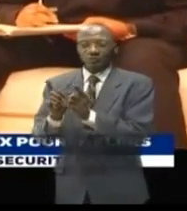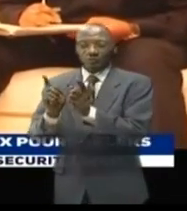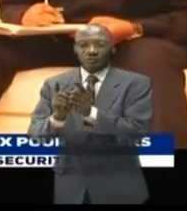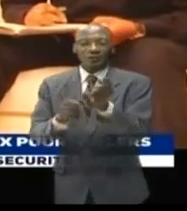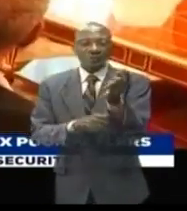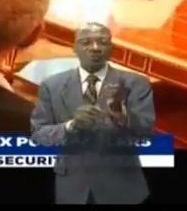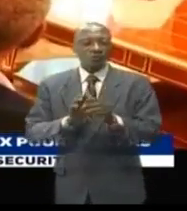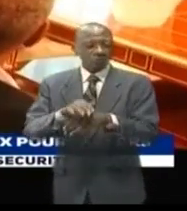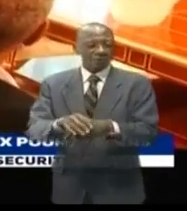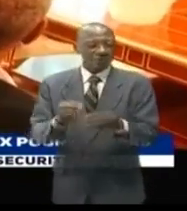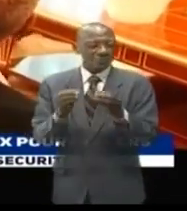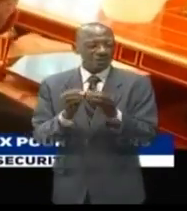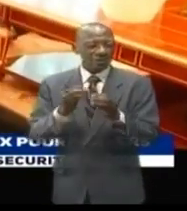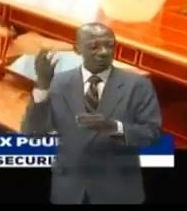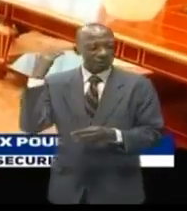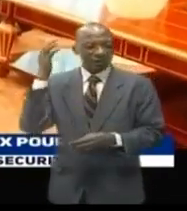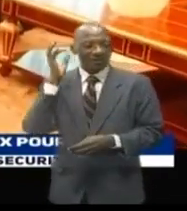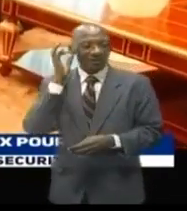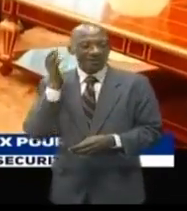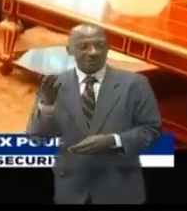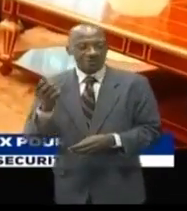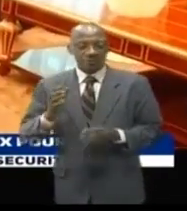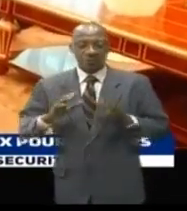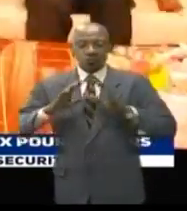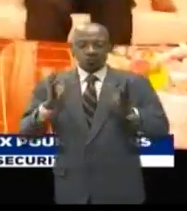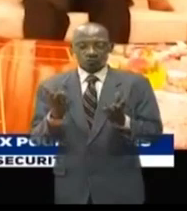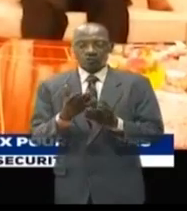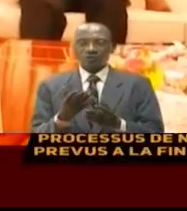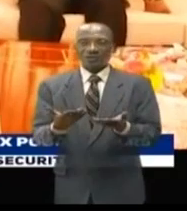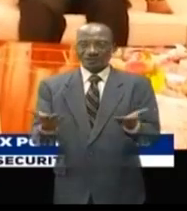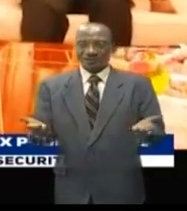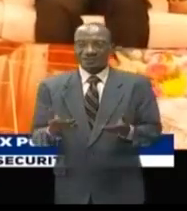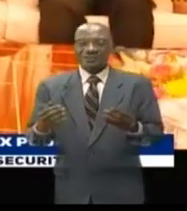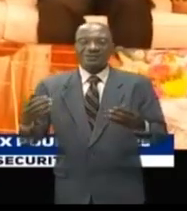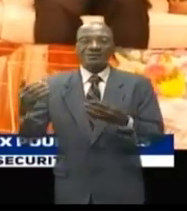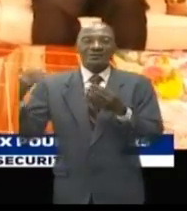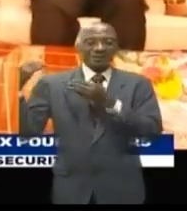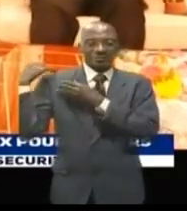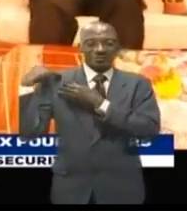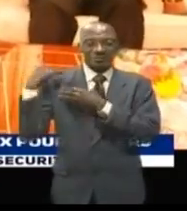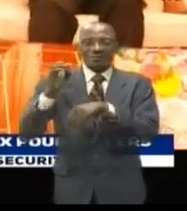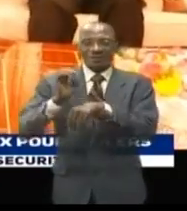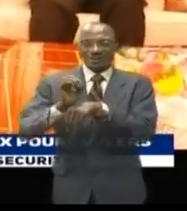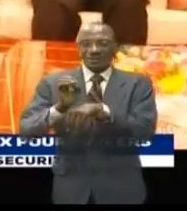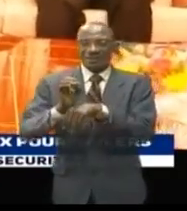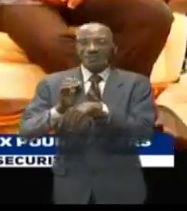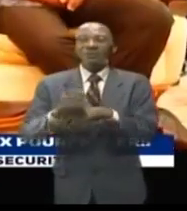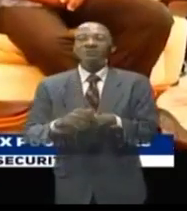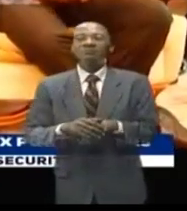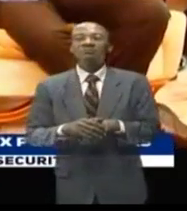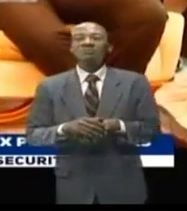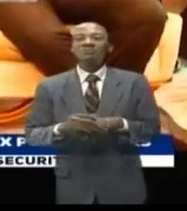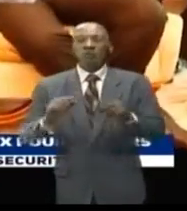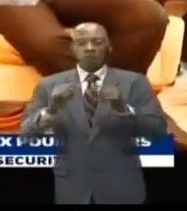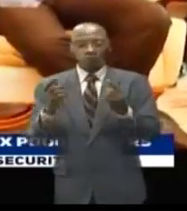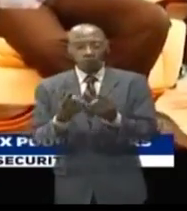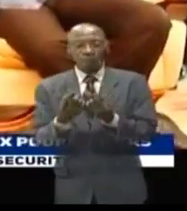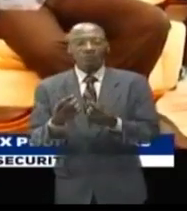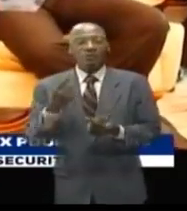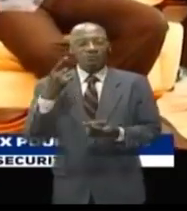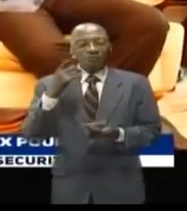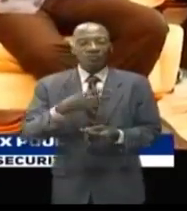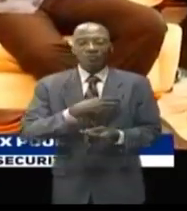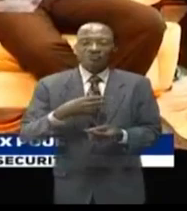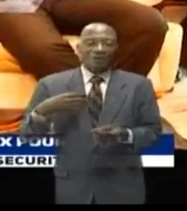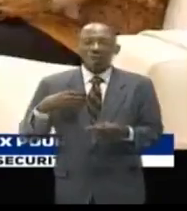les représentants de communauté locale les chefs de confessions religieuses les chefs traditionnels et associations des femmes de provinces de lituries du Nord